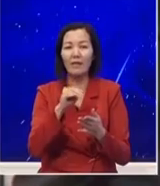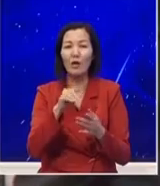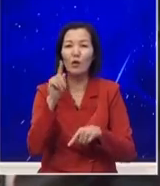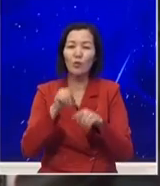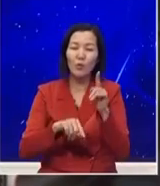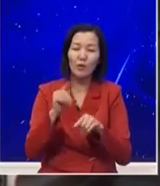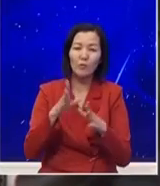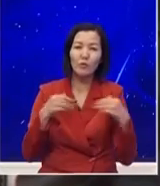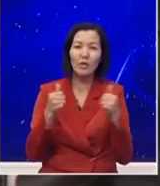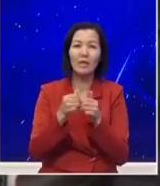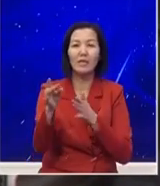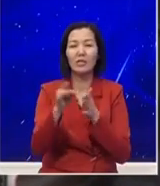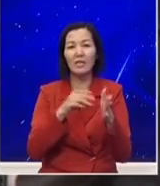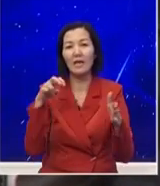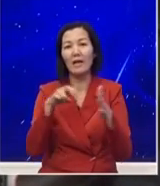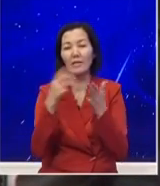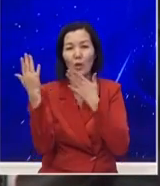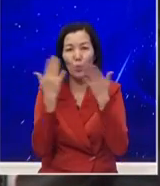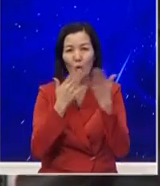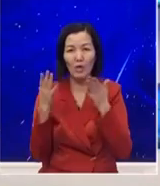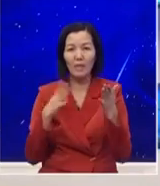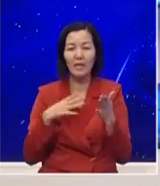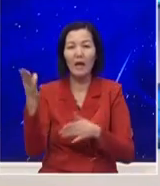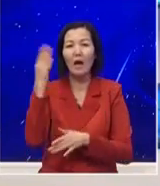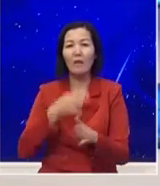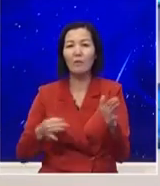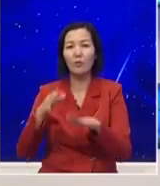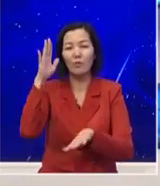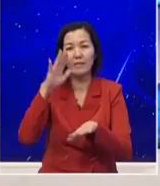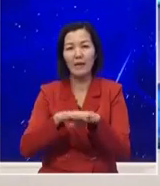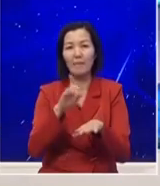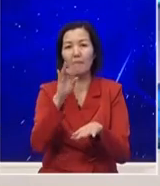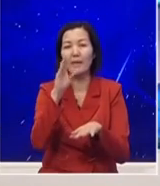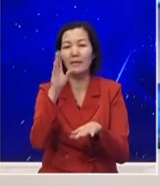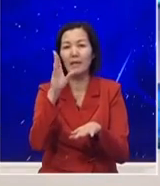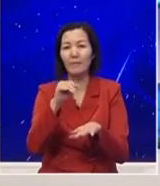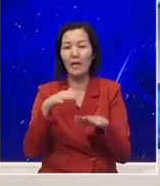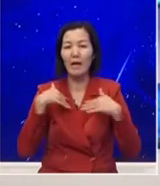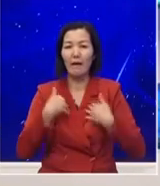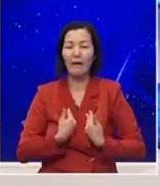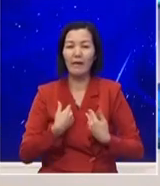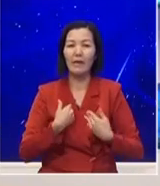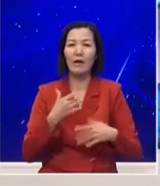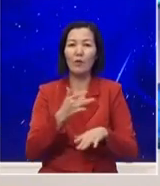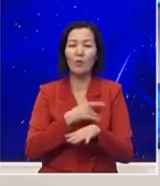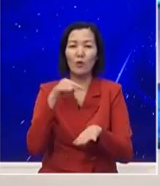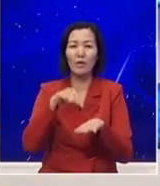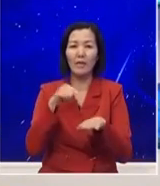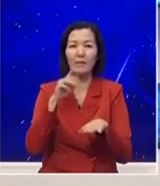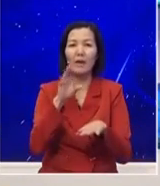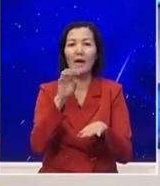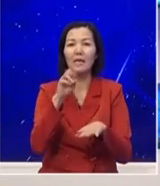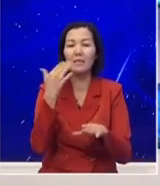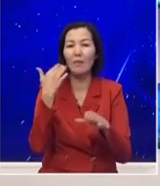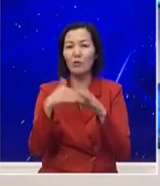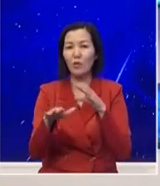айту жеделхаттары оқылды. Орны толмас қазаға Алматы облысының әкімі Амандық Баталов та қайғыра көңіл айтып, қазанама жолдады.